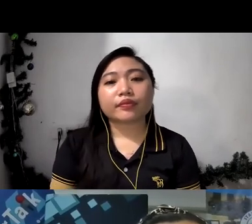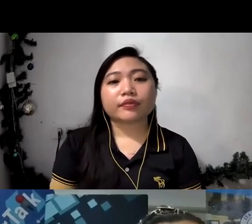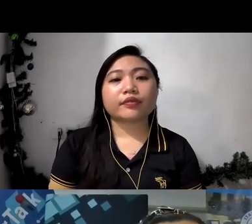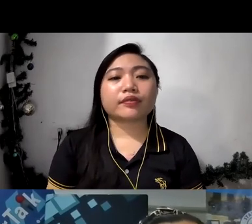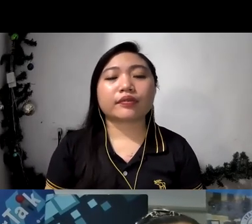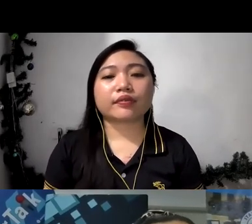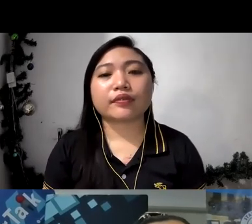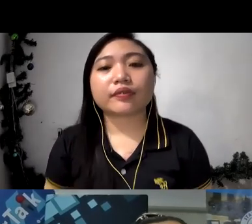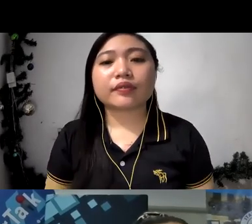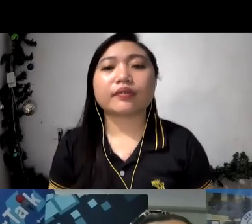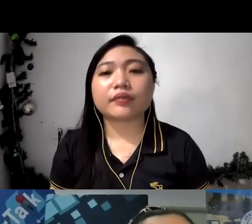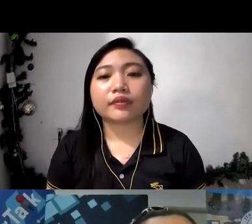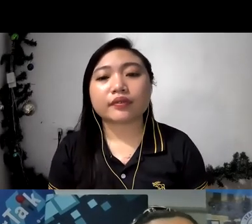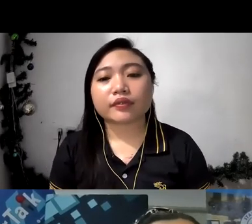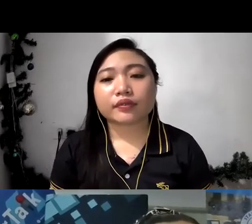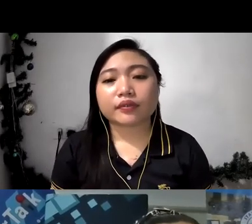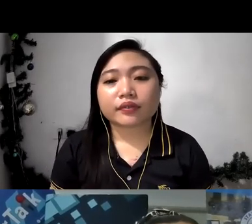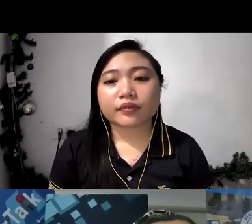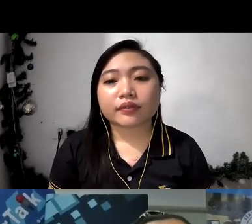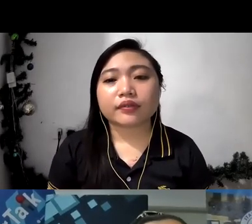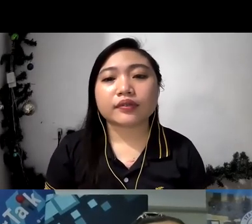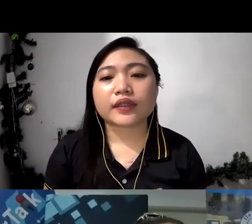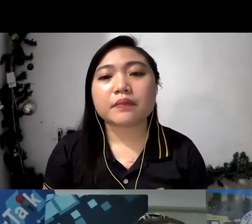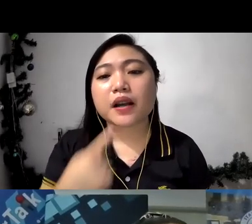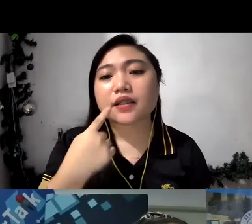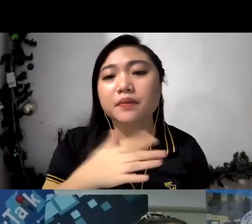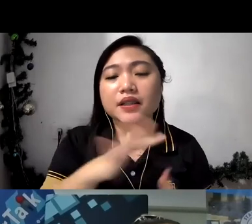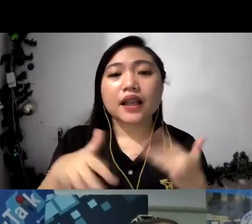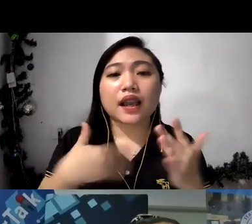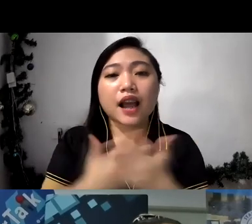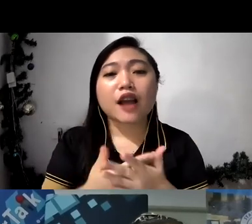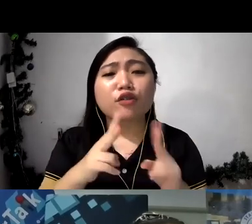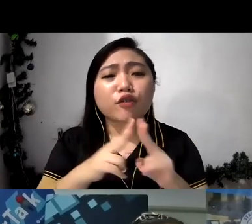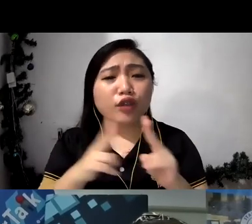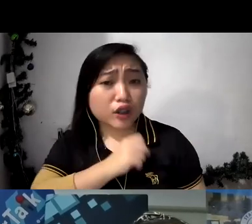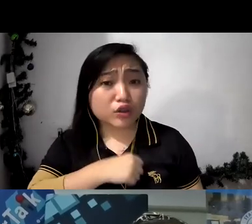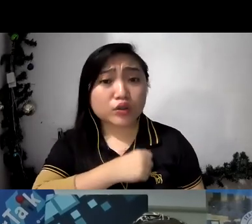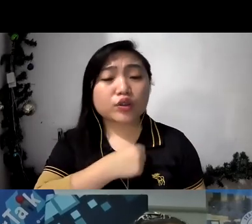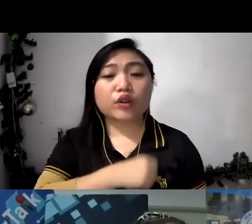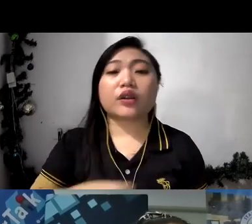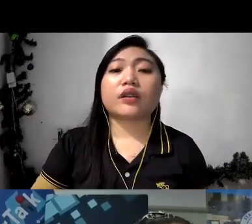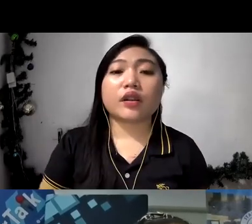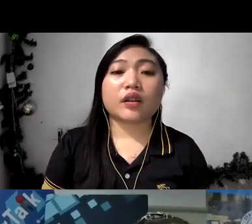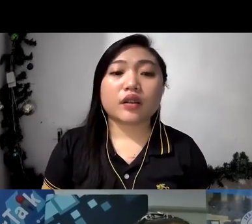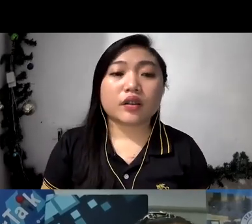lang po sa mga kasama niyo po na hindi nakapasok ngayon, we are very sorry for the inconvenience.